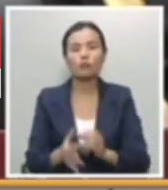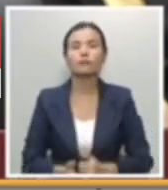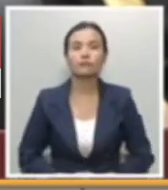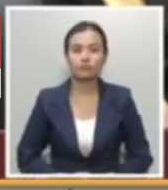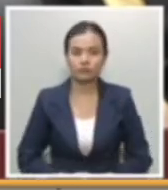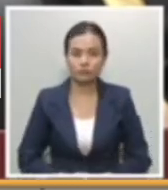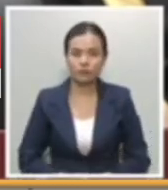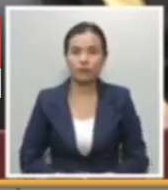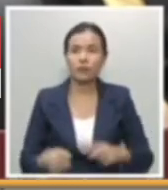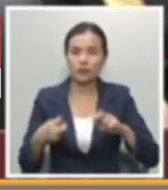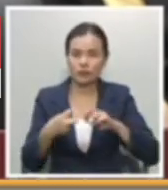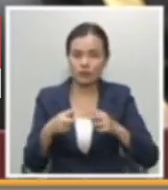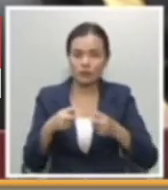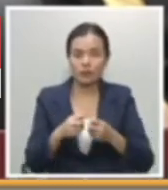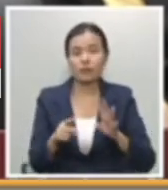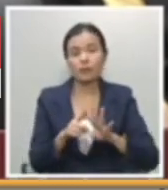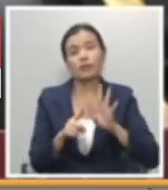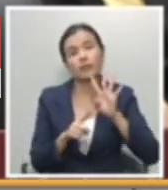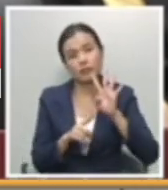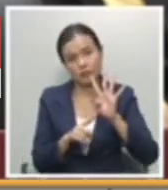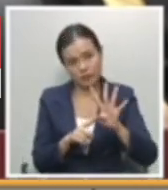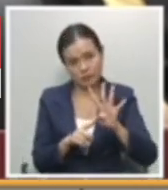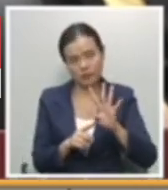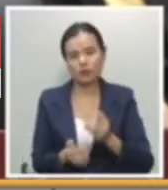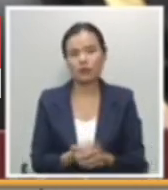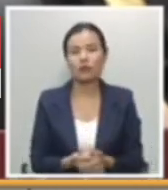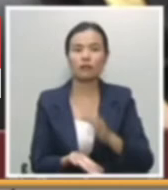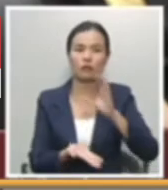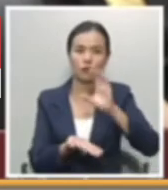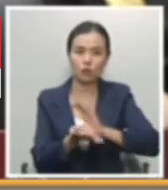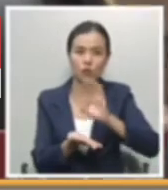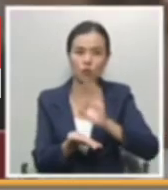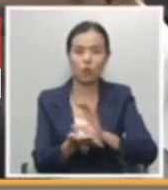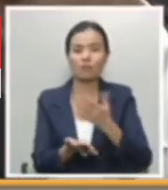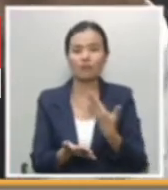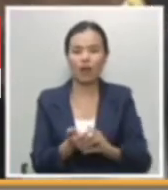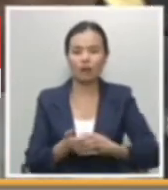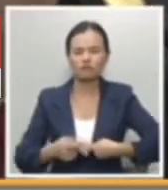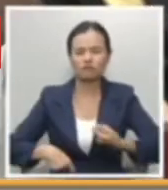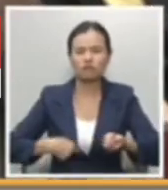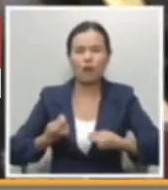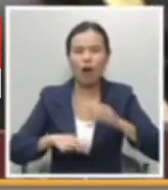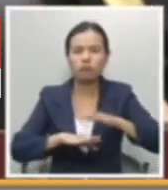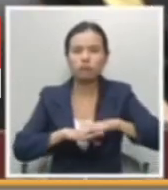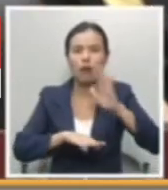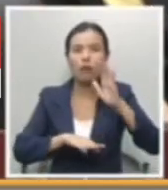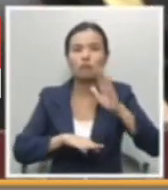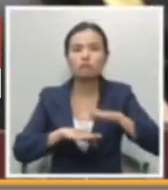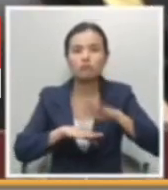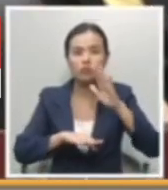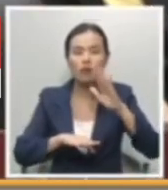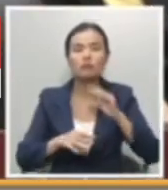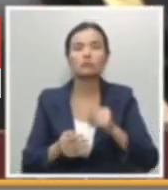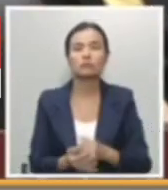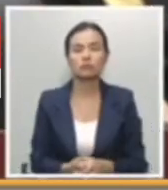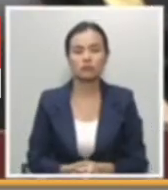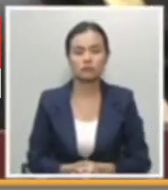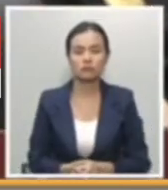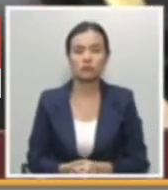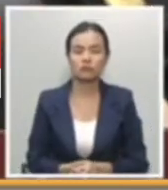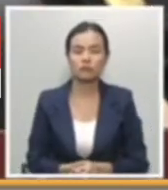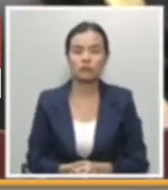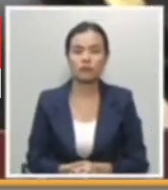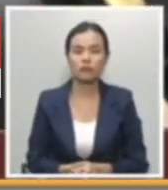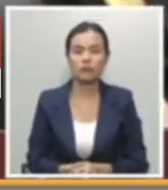ปัญหาข้อที่4งบประมาณถูกใช้แบบเกินตัว จากการ